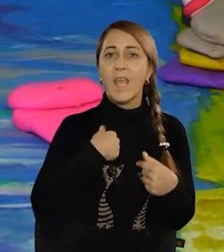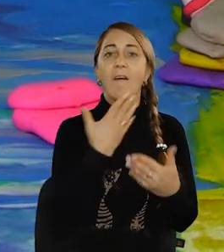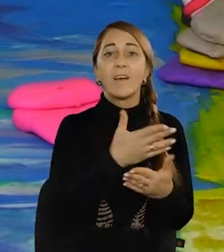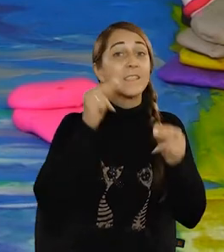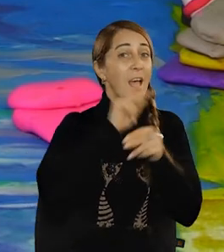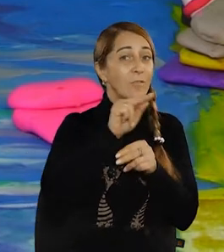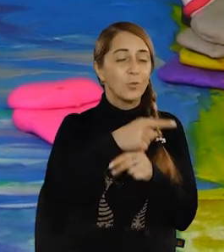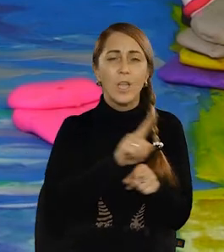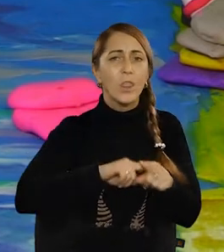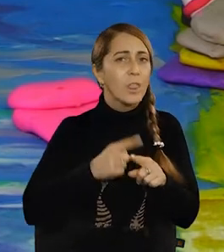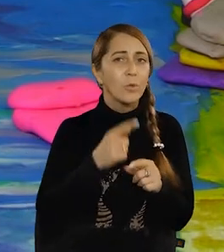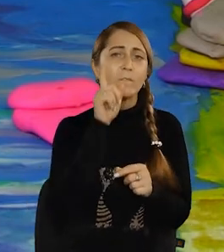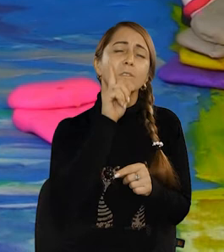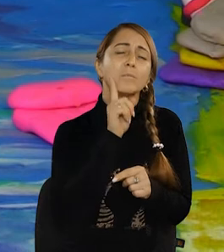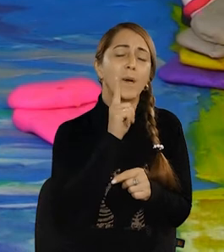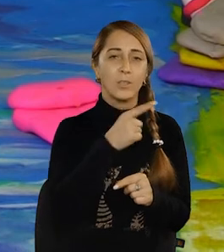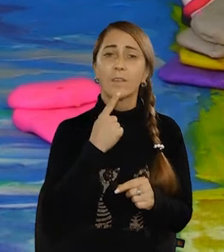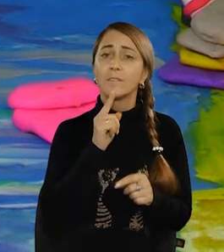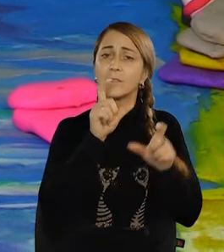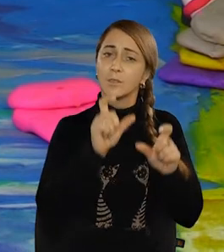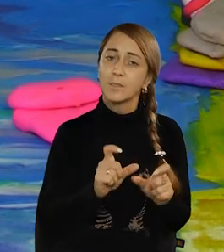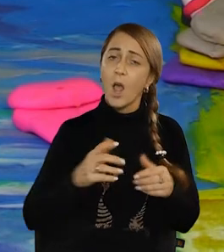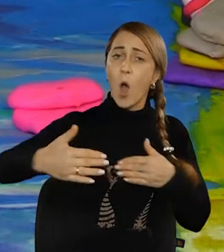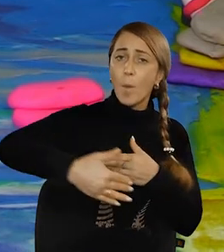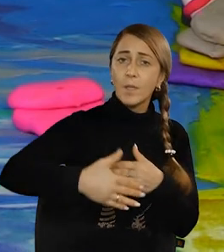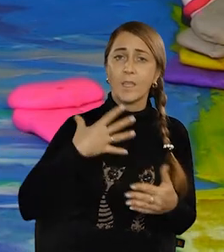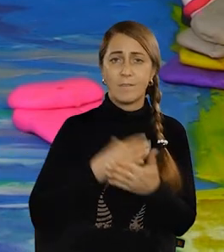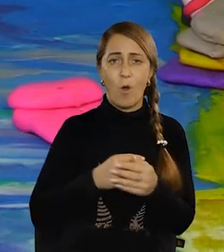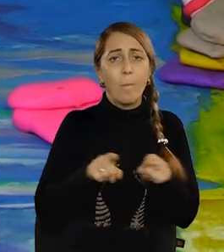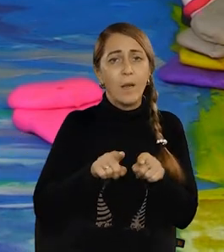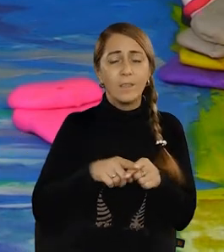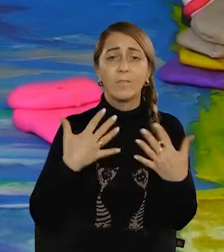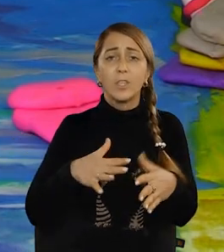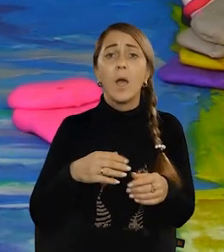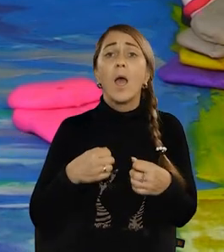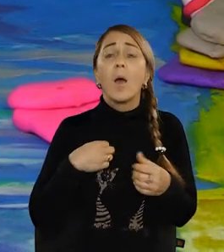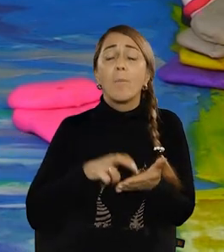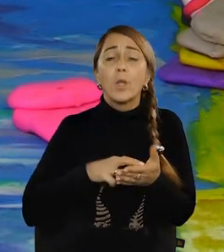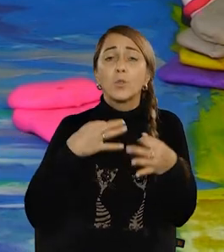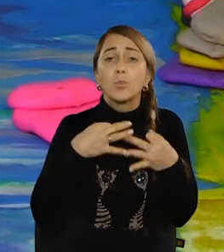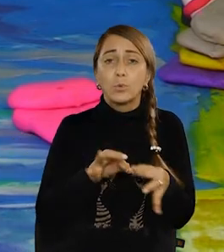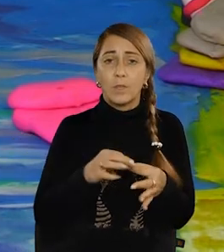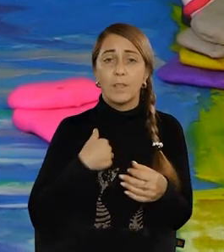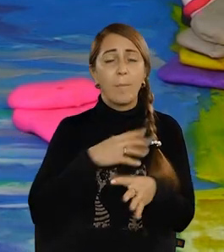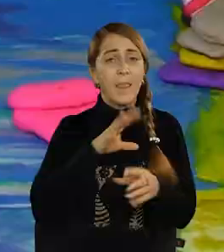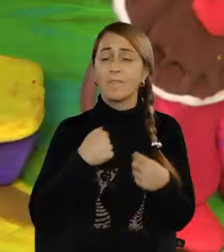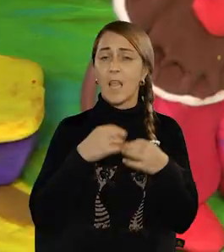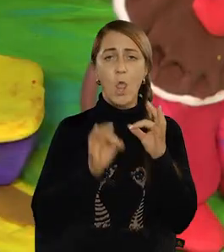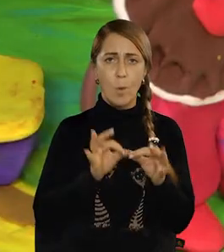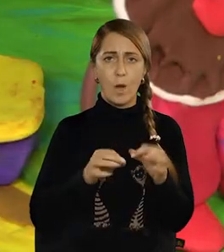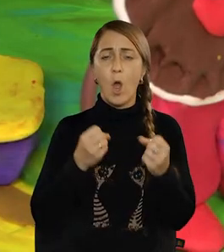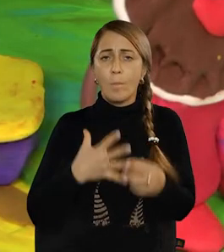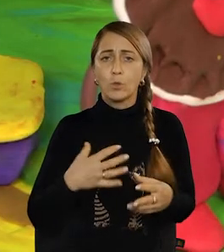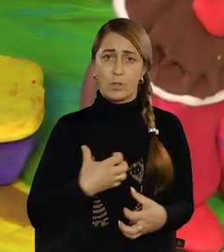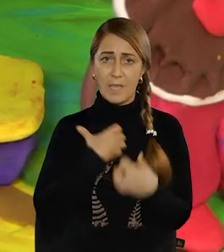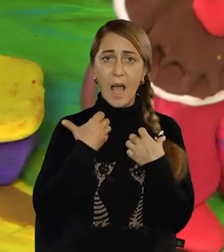Це дуже смачно. Мармеладка присіла, обняла свого братика і вже боялася відпускати. У мене все нормально. Просто